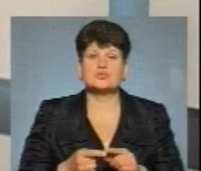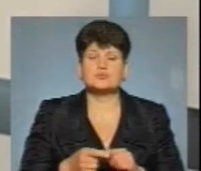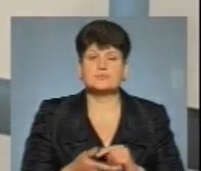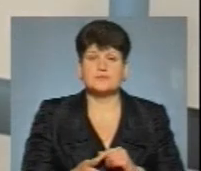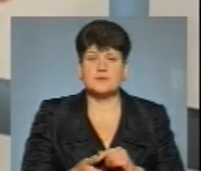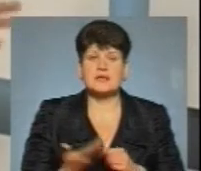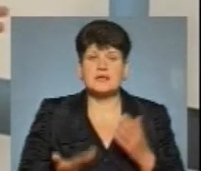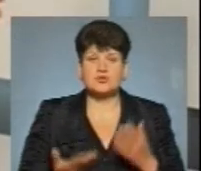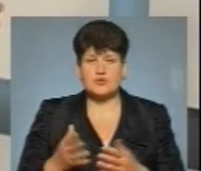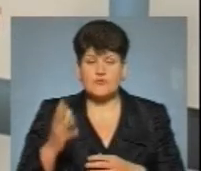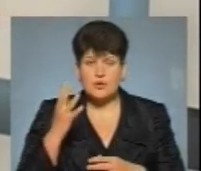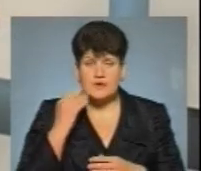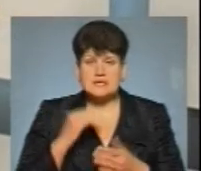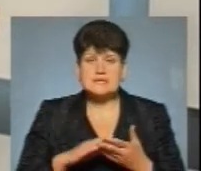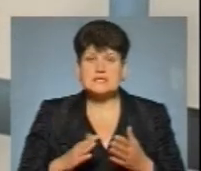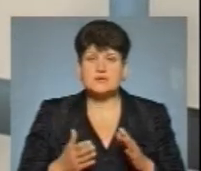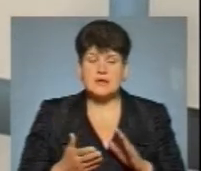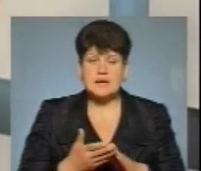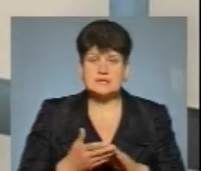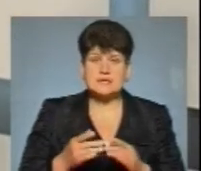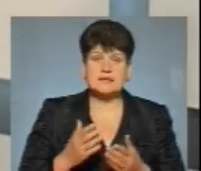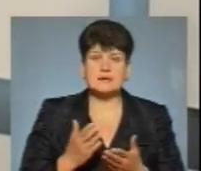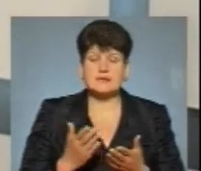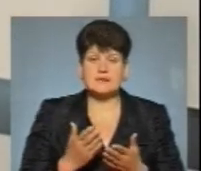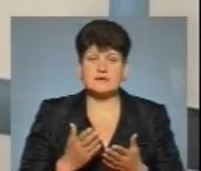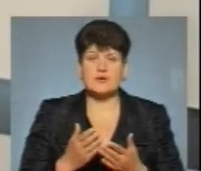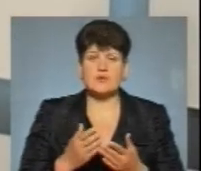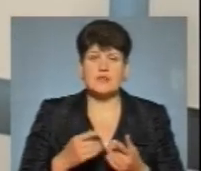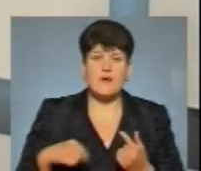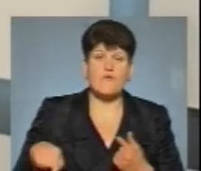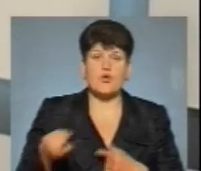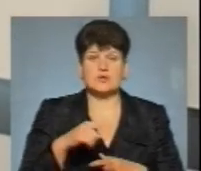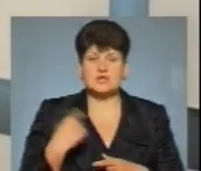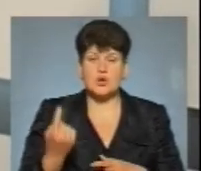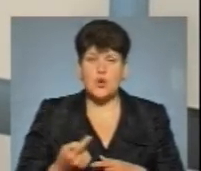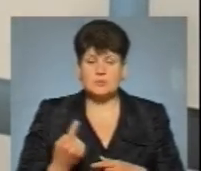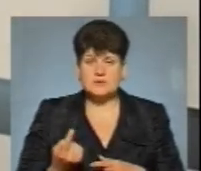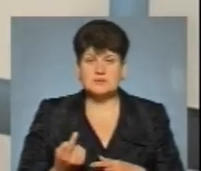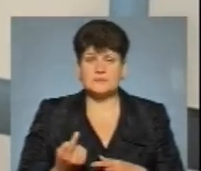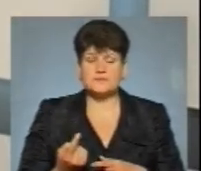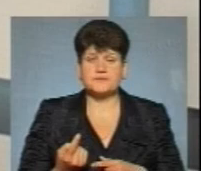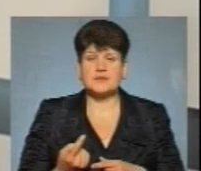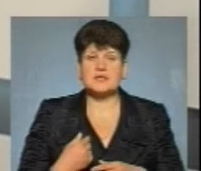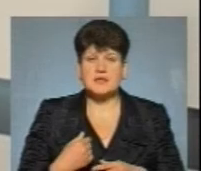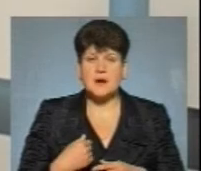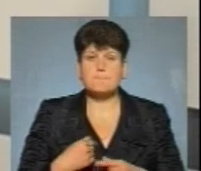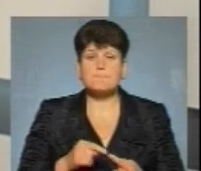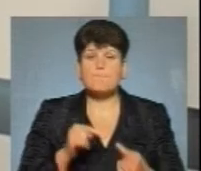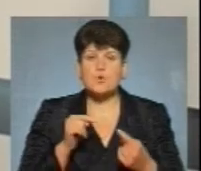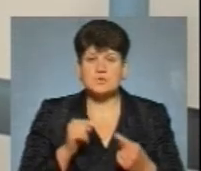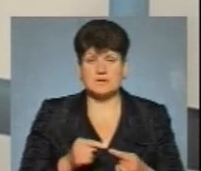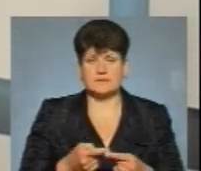Якщо врахувати ситуацію, яка навколишніх, яка в сусідніх областях, якщо врахувати, зокрема, ситуацію, радикально противник, тому